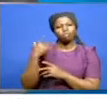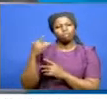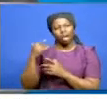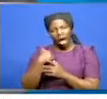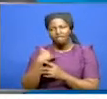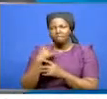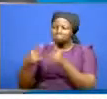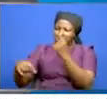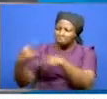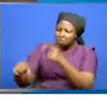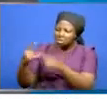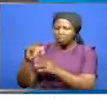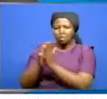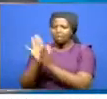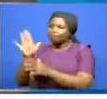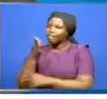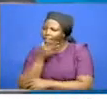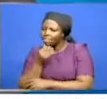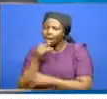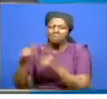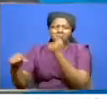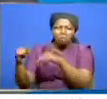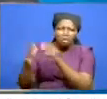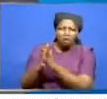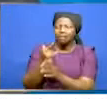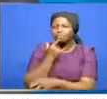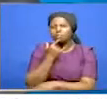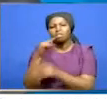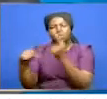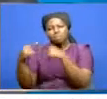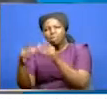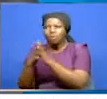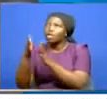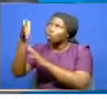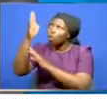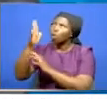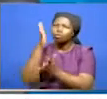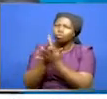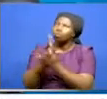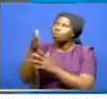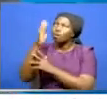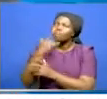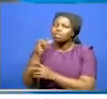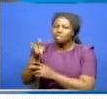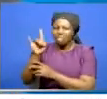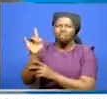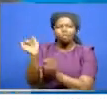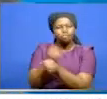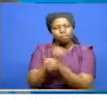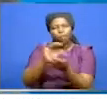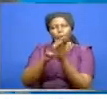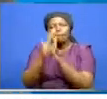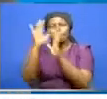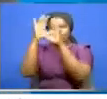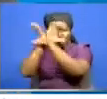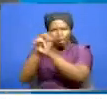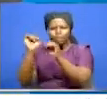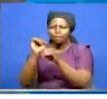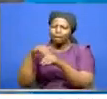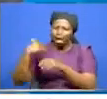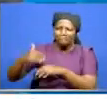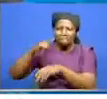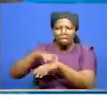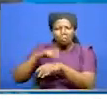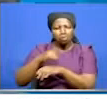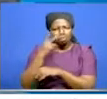yako, akapigana na Moi, akapigana na Mungu akamkataza kuwa rais. Naam. Kila wakati ukiona Raila anakuja ni kama anafikia mahali